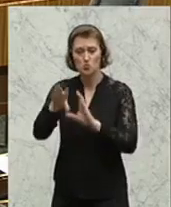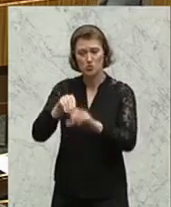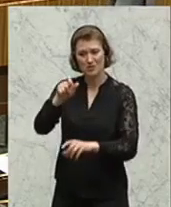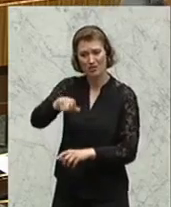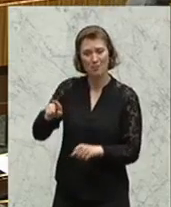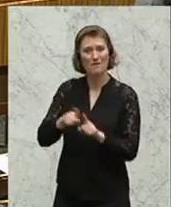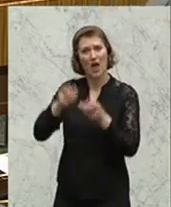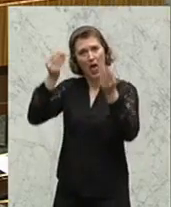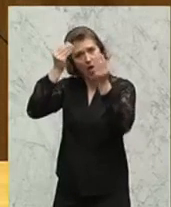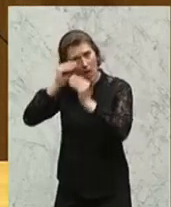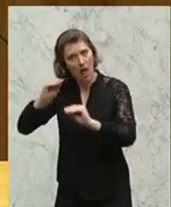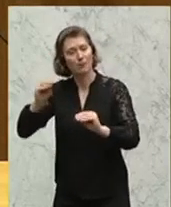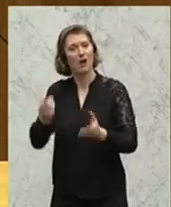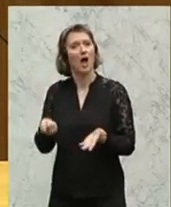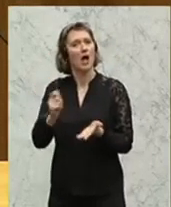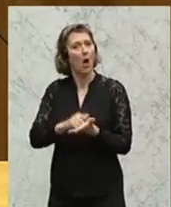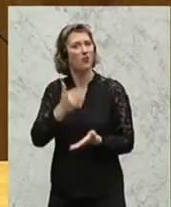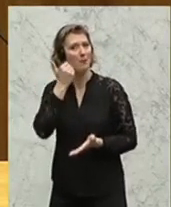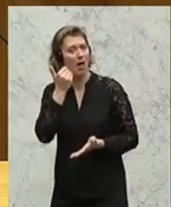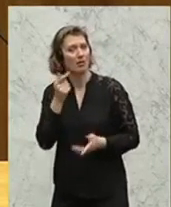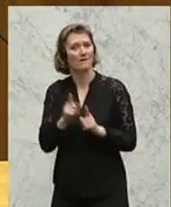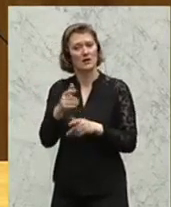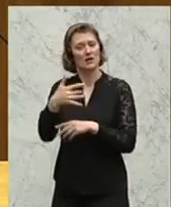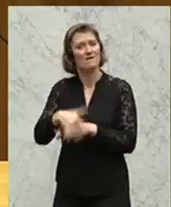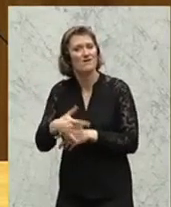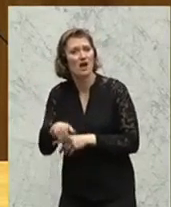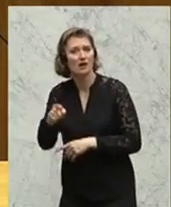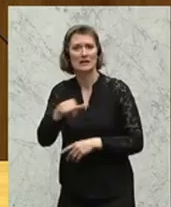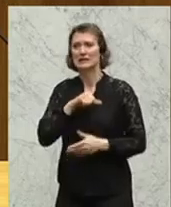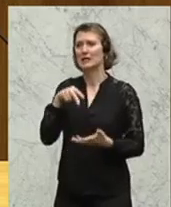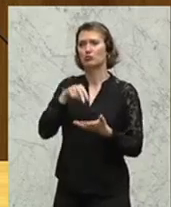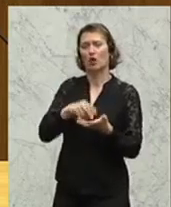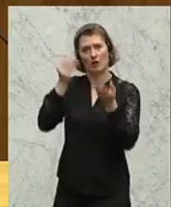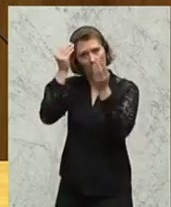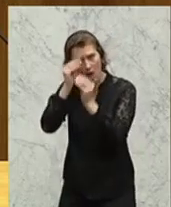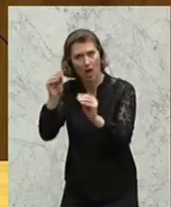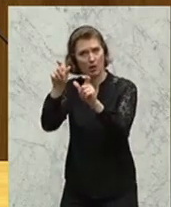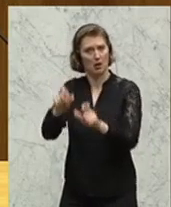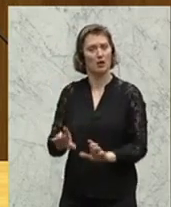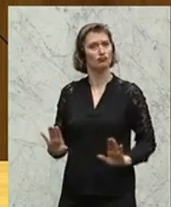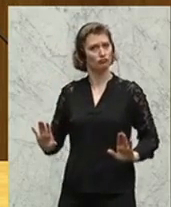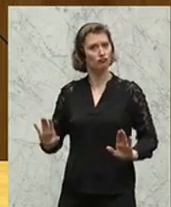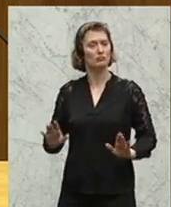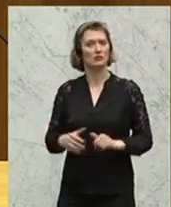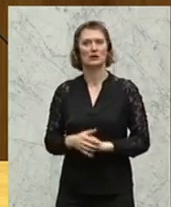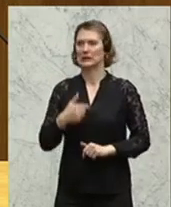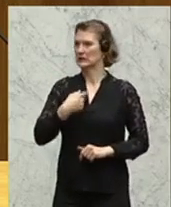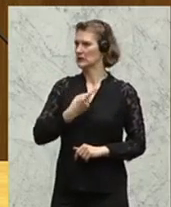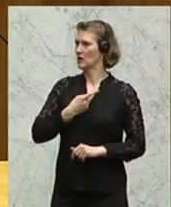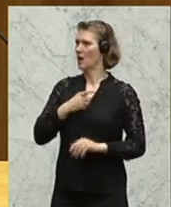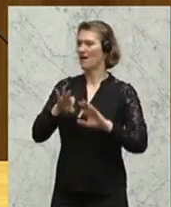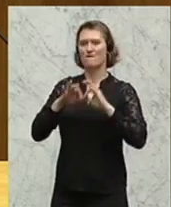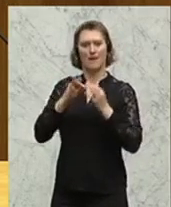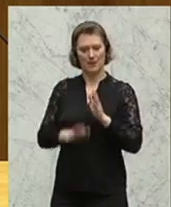Unternehmer ein ehrbarer Kaufmann, ein ehrbarer Wirt, ein ehrbarer Selbstständiger ist. Und ich kann das selber sagen, ich komme aus